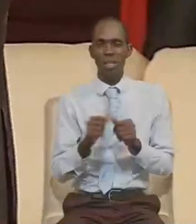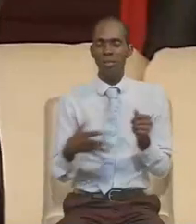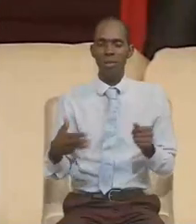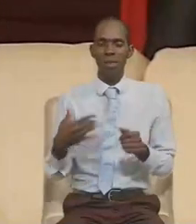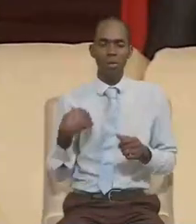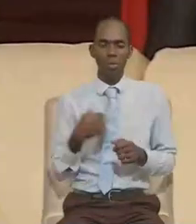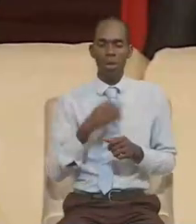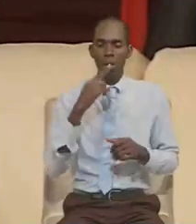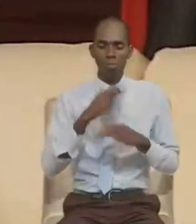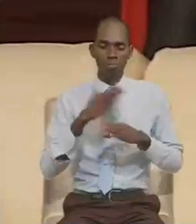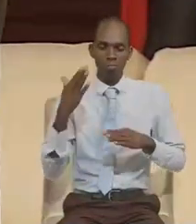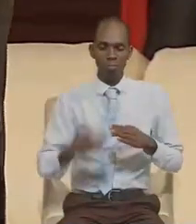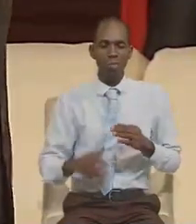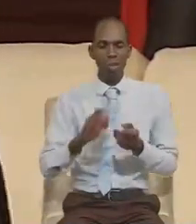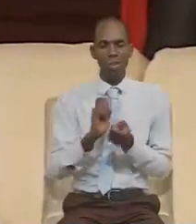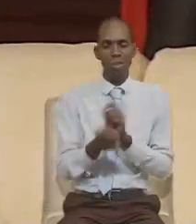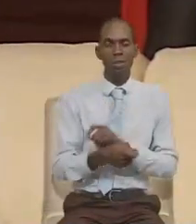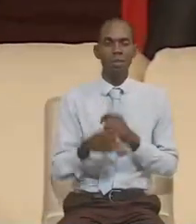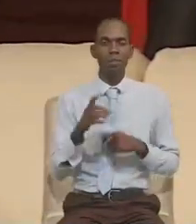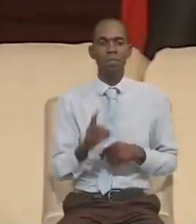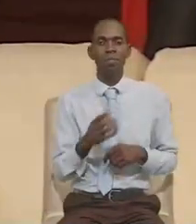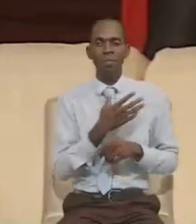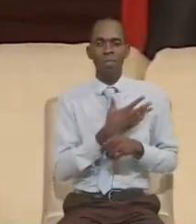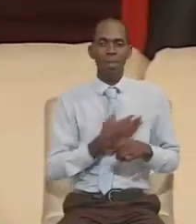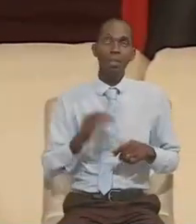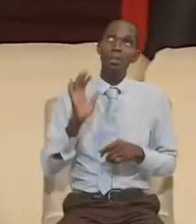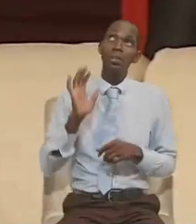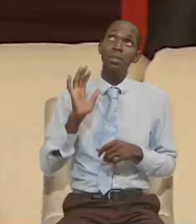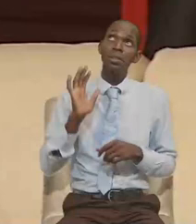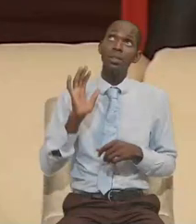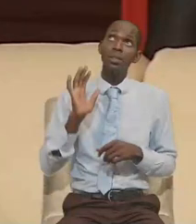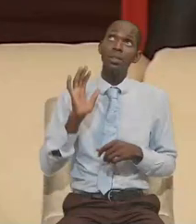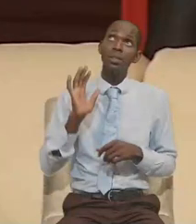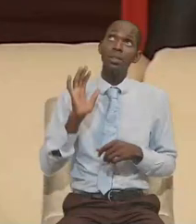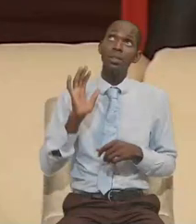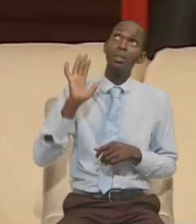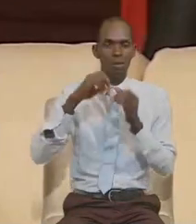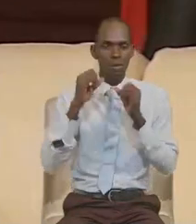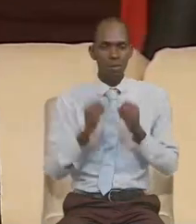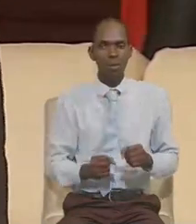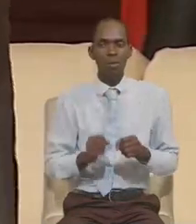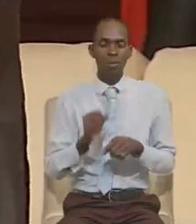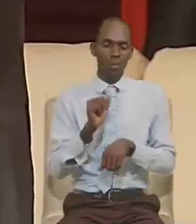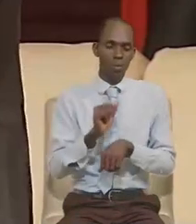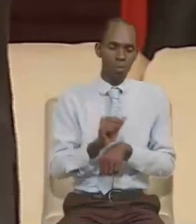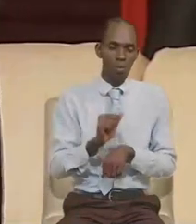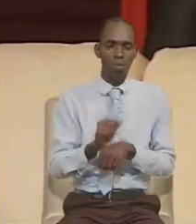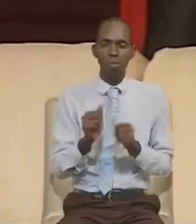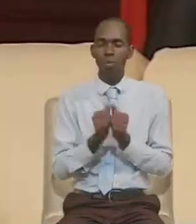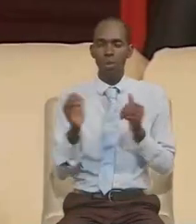transformés et nous sommes totalement changés. Et sa puissance de résurrection agit sans entrave dans